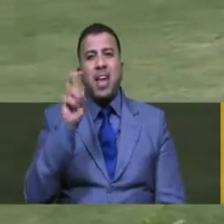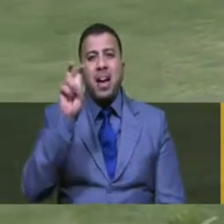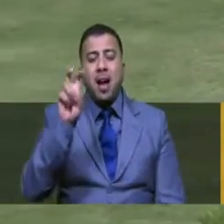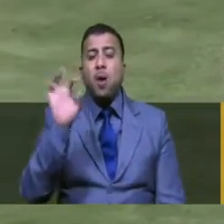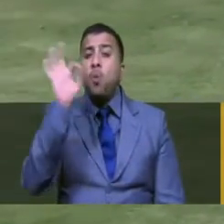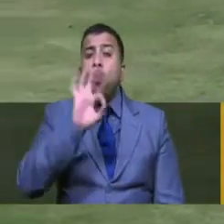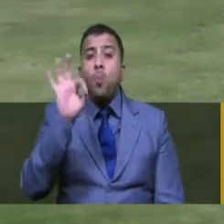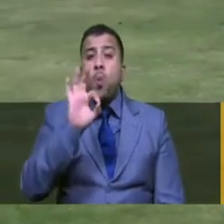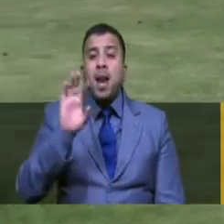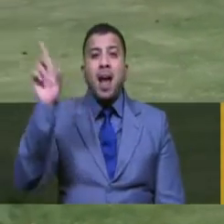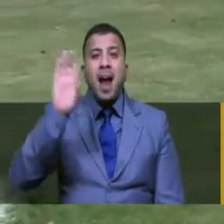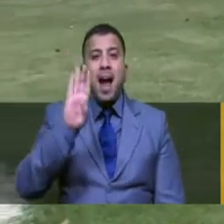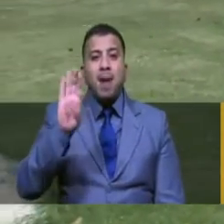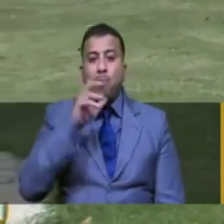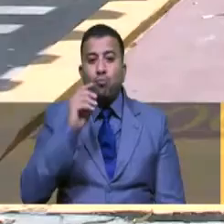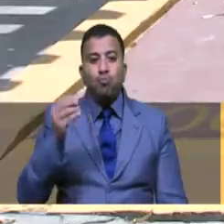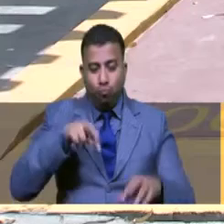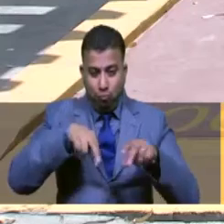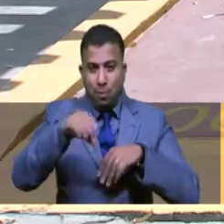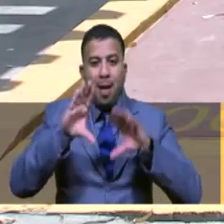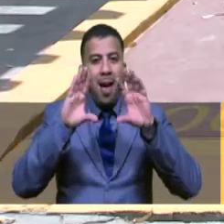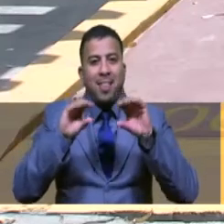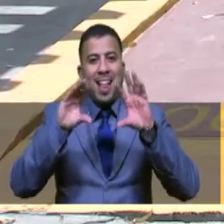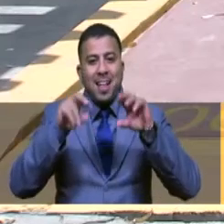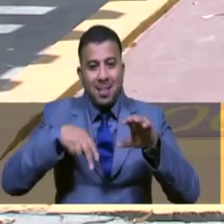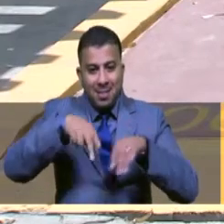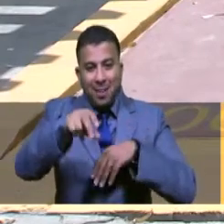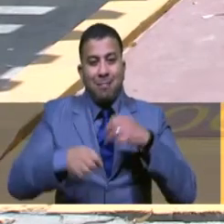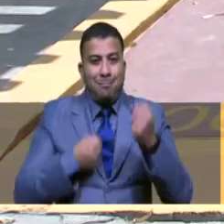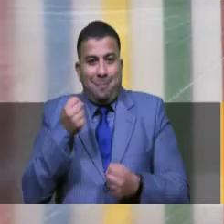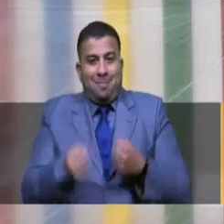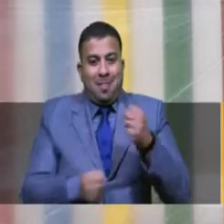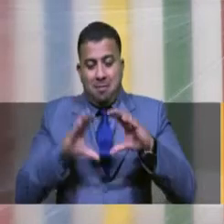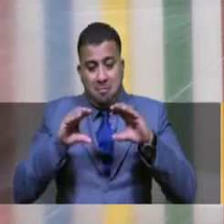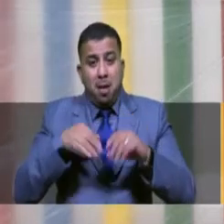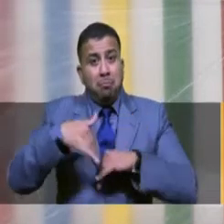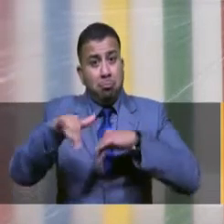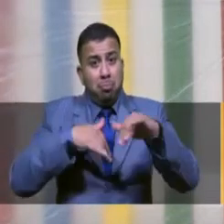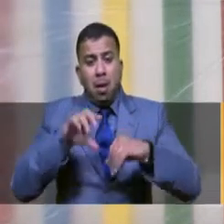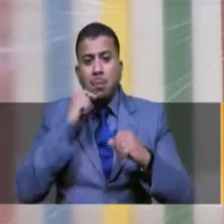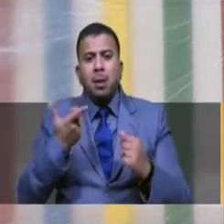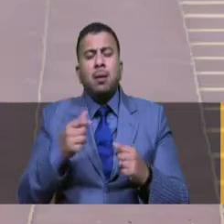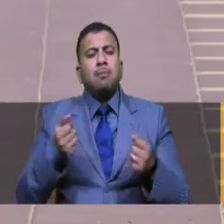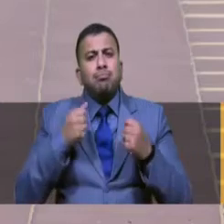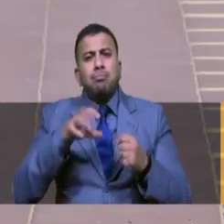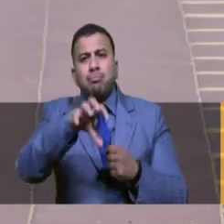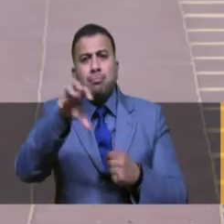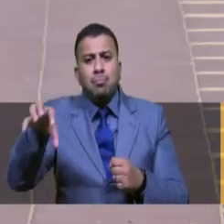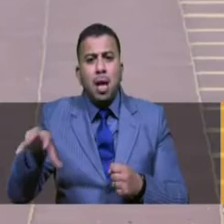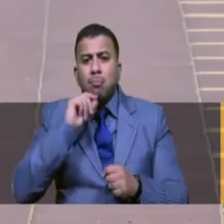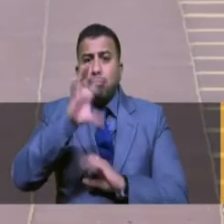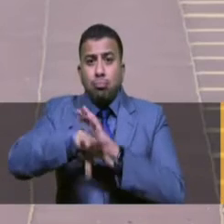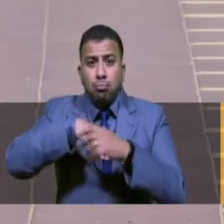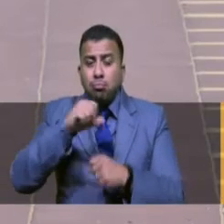تم تأهيلها بإضافة المماشي المطاطية، إلى جانب حدائق الساف والبراحة والمفرق تم